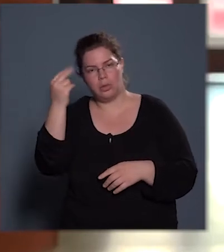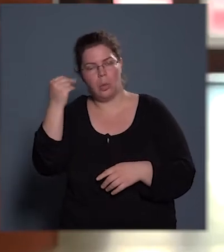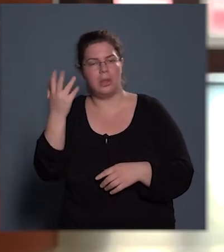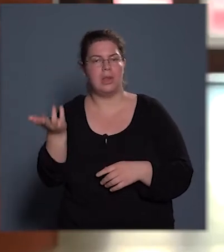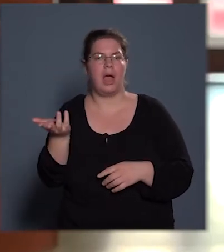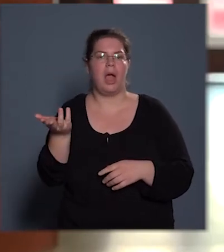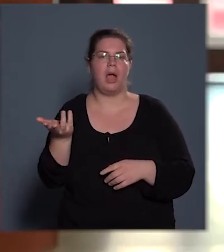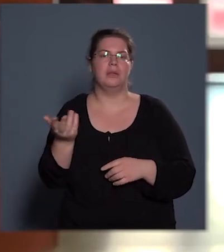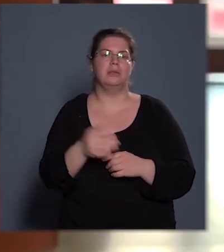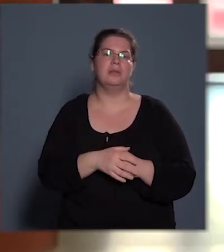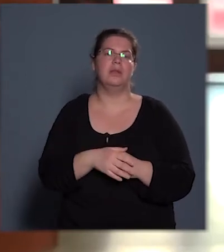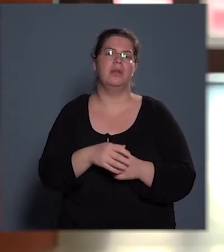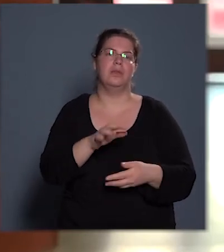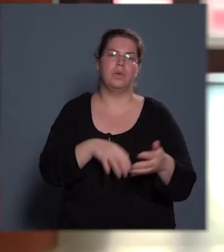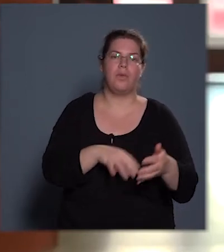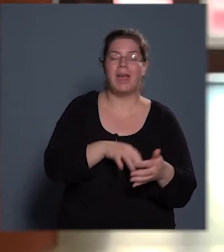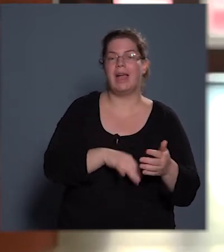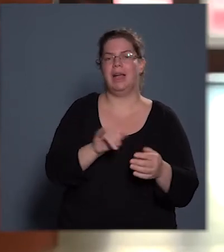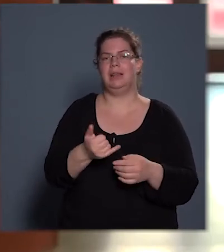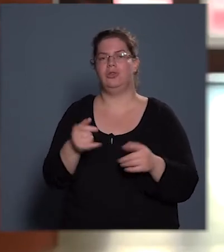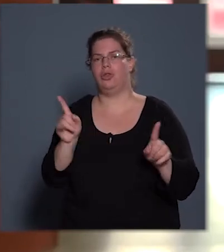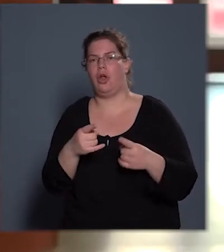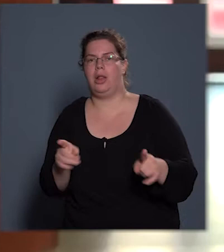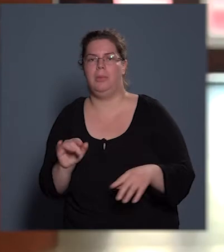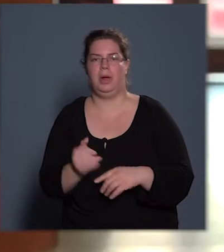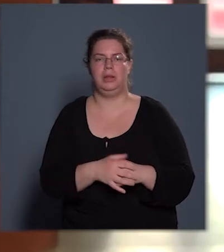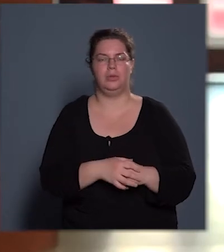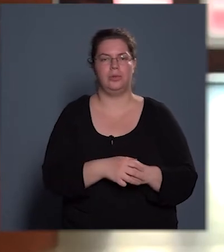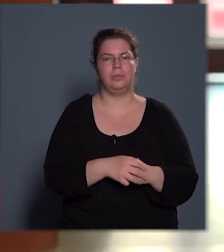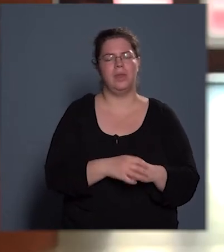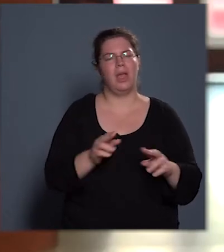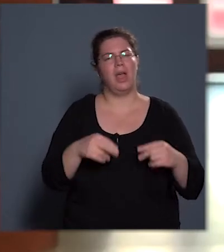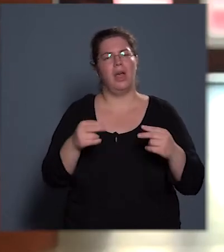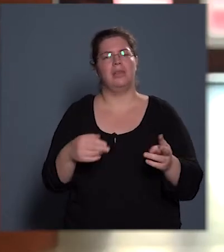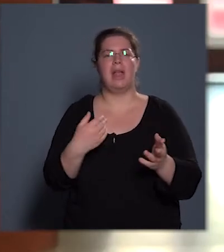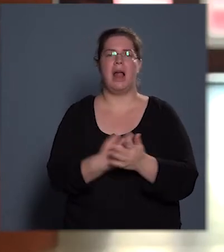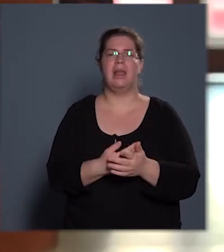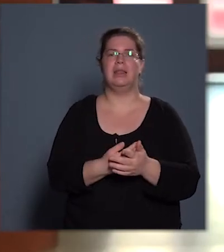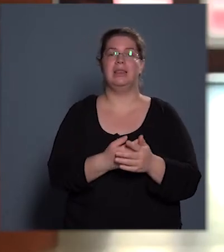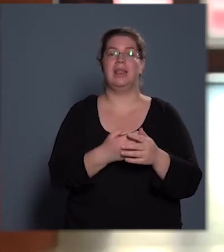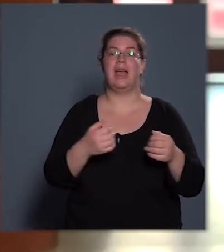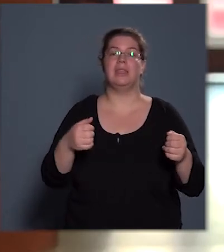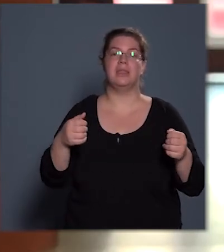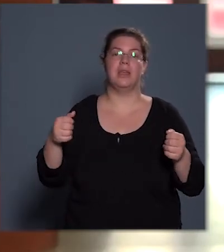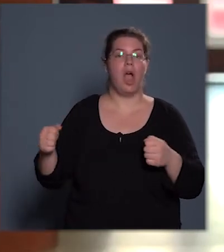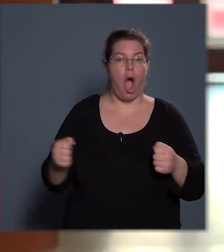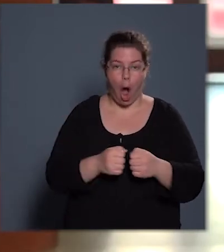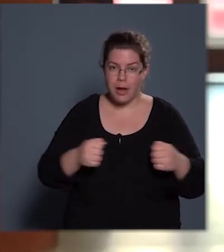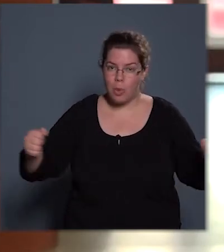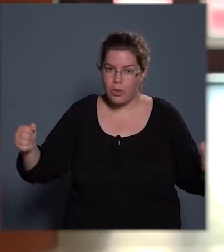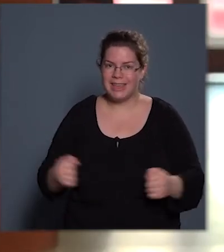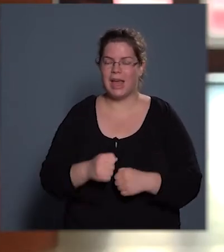a szövegeket is, a dallamokat is. Aztán lett egy harmonikásuk, aztán lett